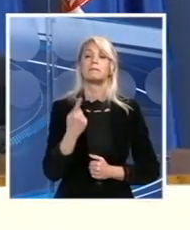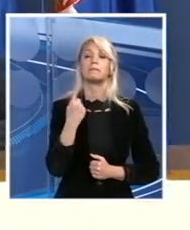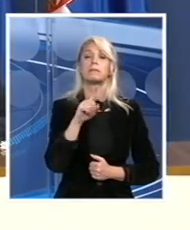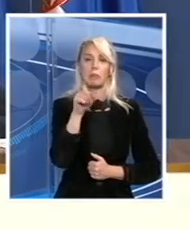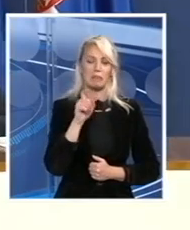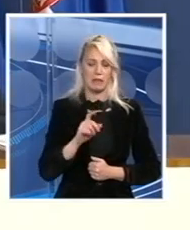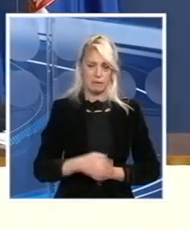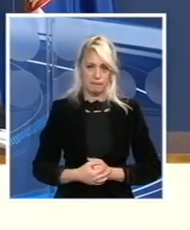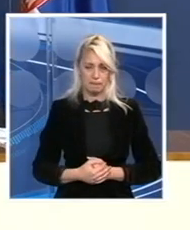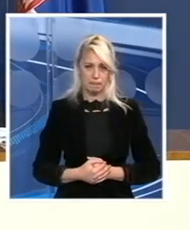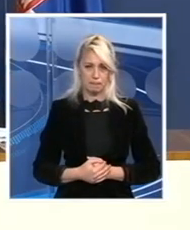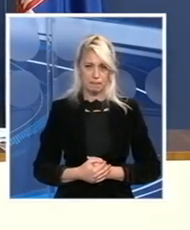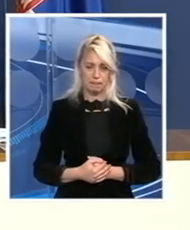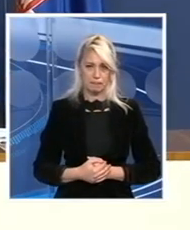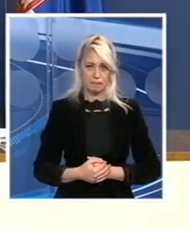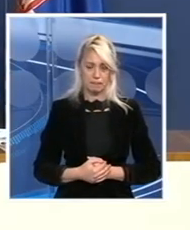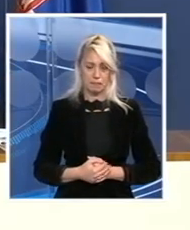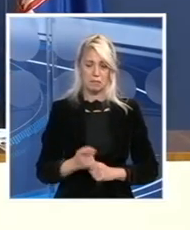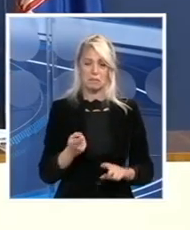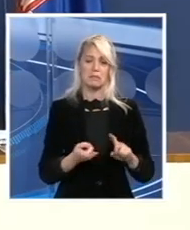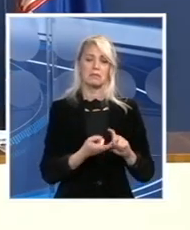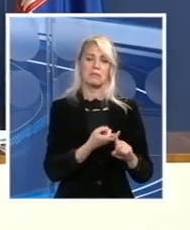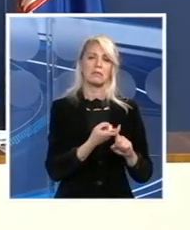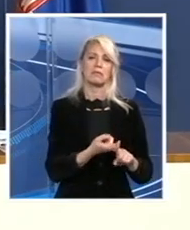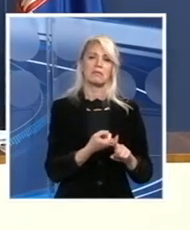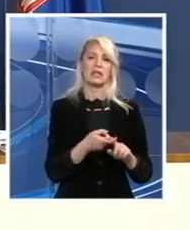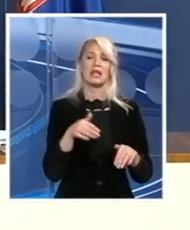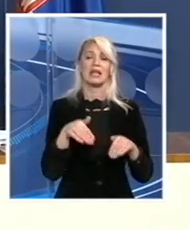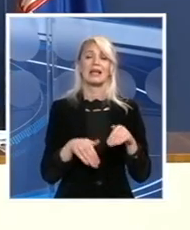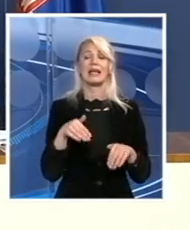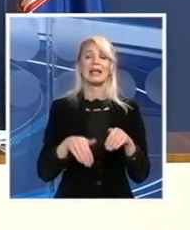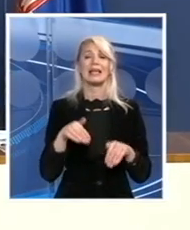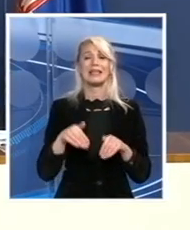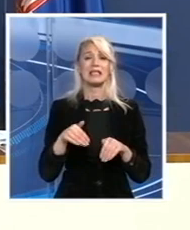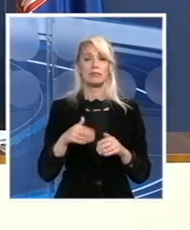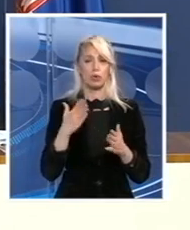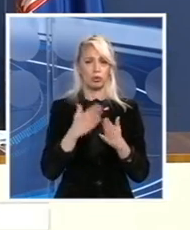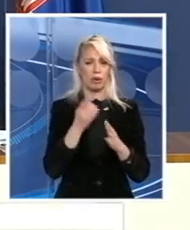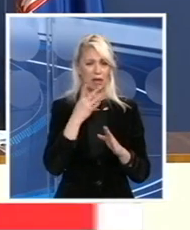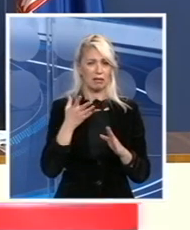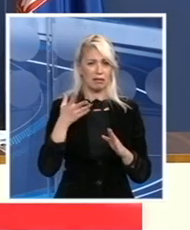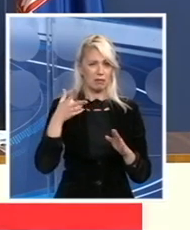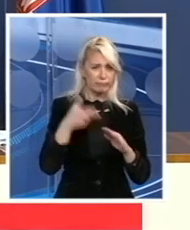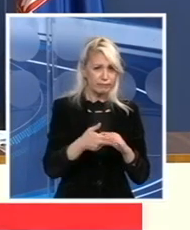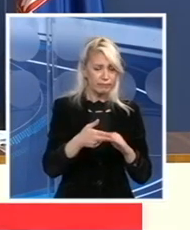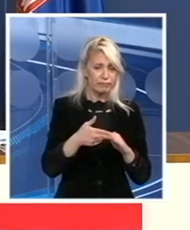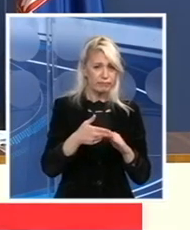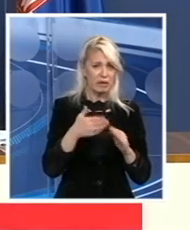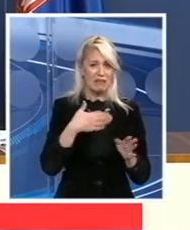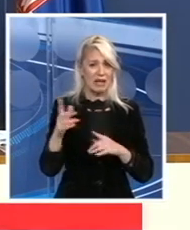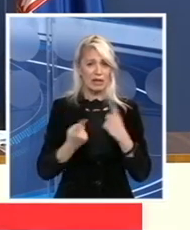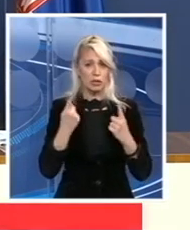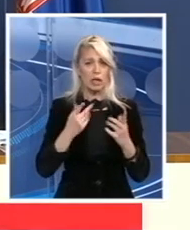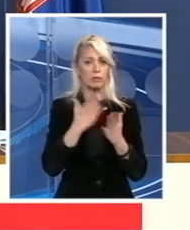pitanje vezano je za izborne aktivnosti koje će se nastaviti neposredno po ukidanju vanrednog stanja. Da li